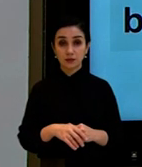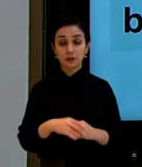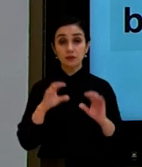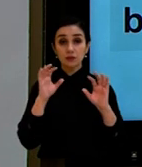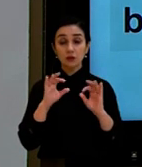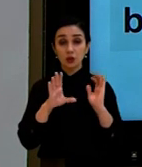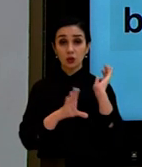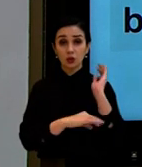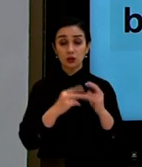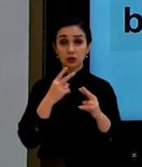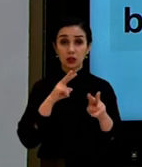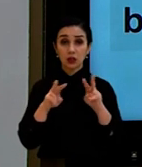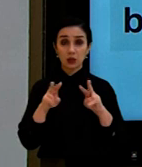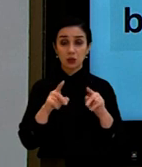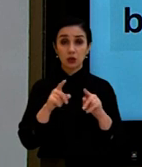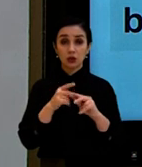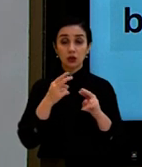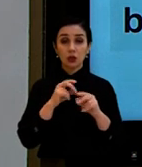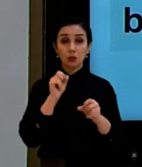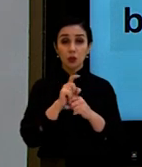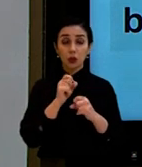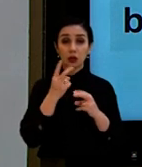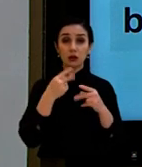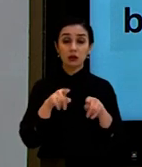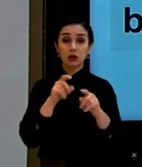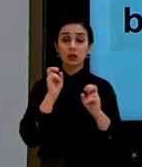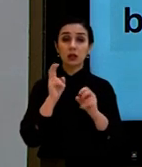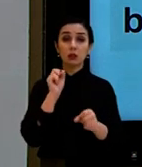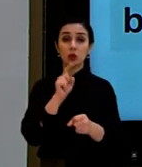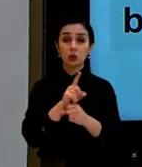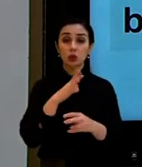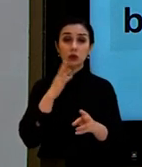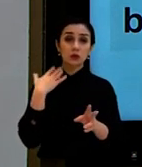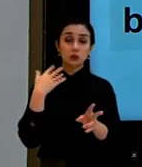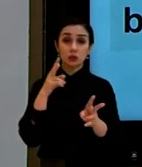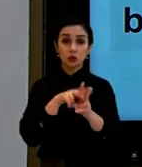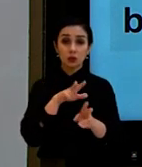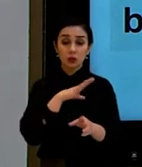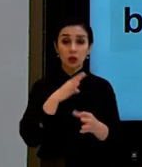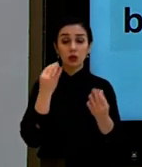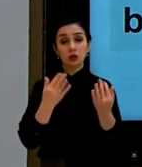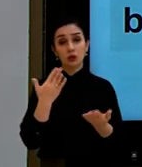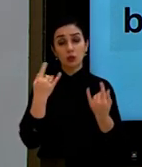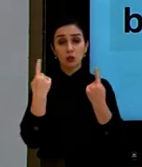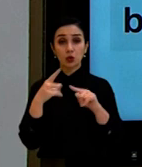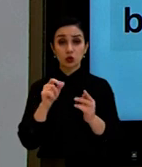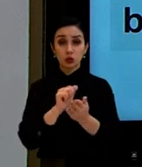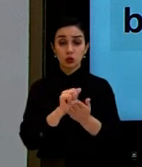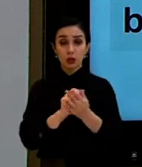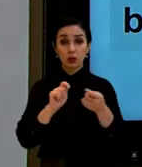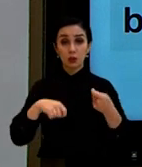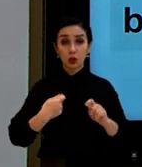Farmoyish oxirida buyruqni nazorat qilish kimga yuklatilgani, ba'zan esa ilgariga joriy yoki boshqa hujjat